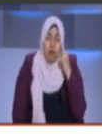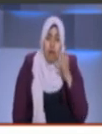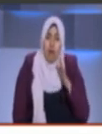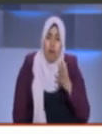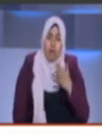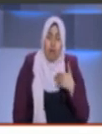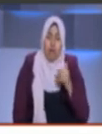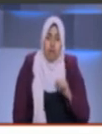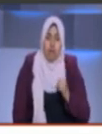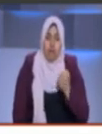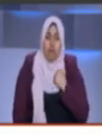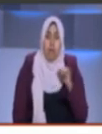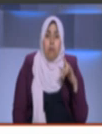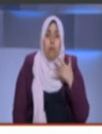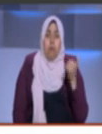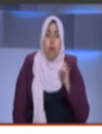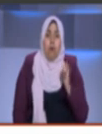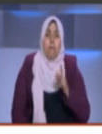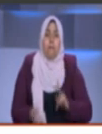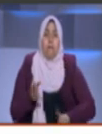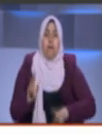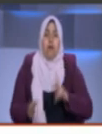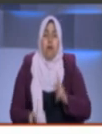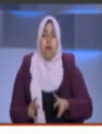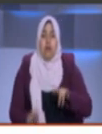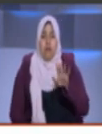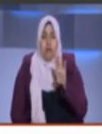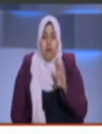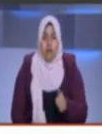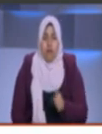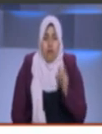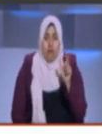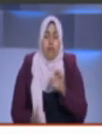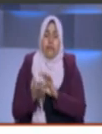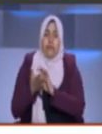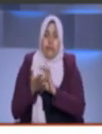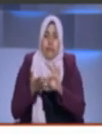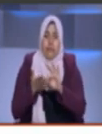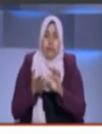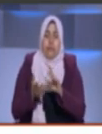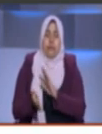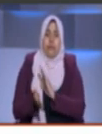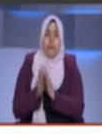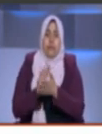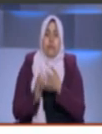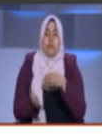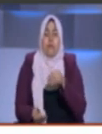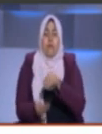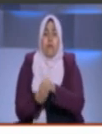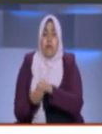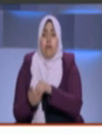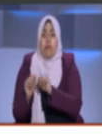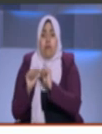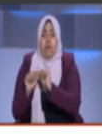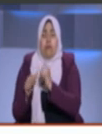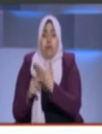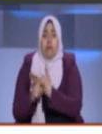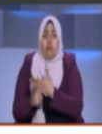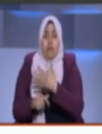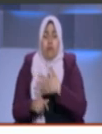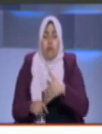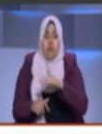أهم مهرجان هو مهرجان كان تم إلغائه وتم استخدام الصلاة الخاصة به في في